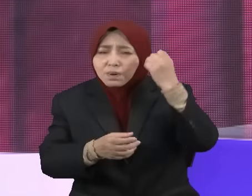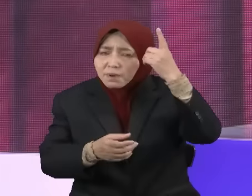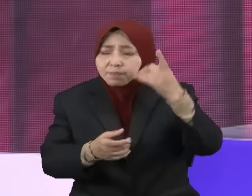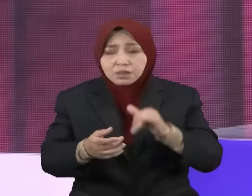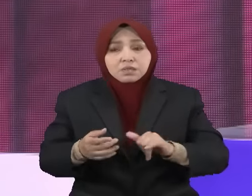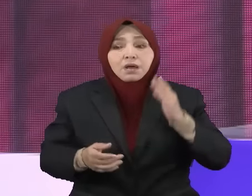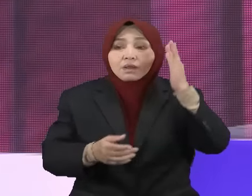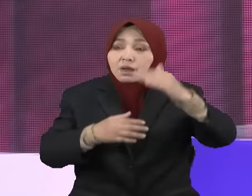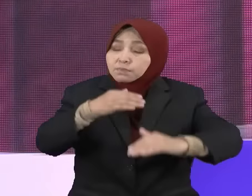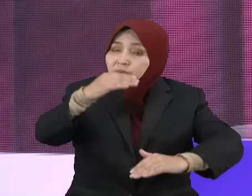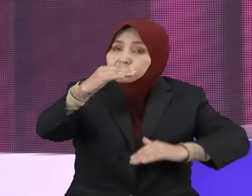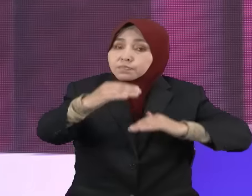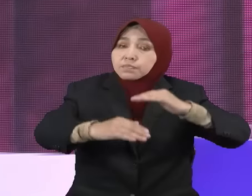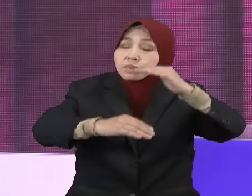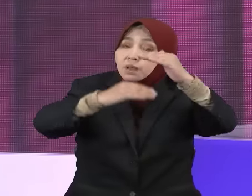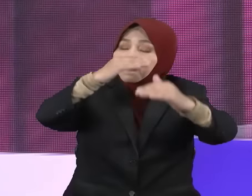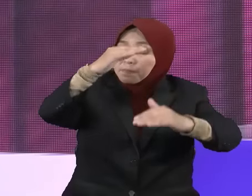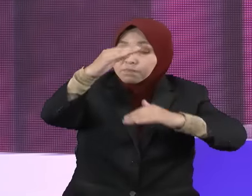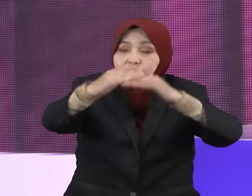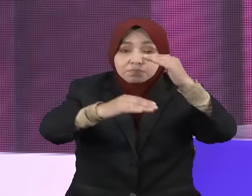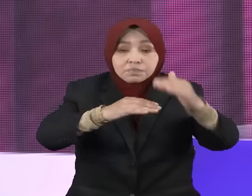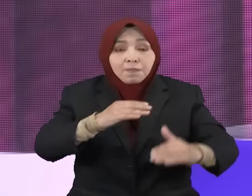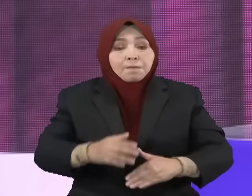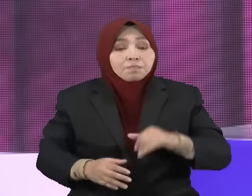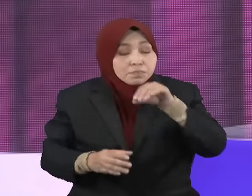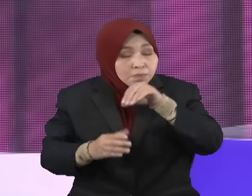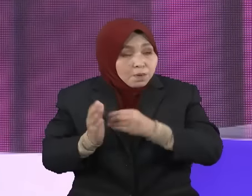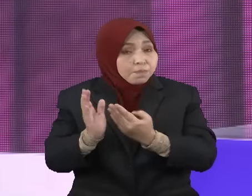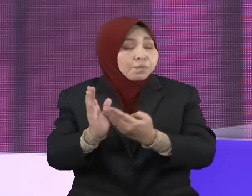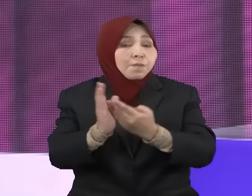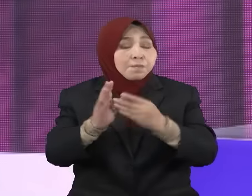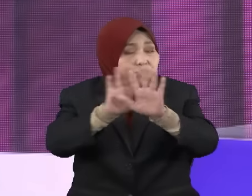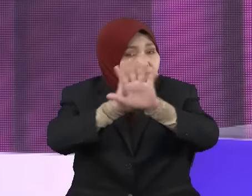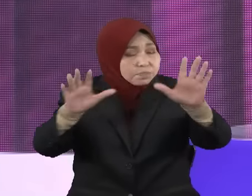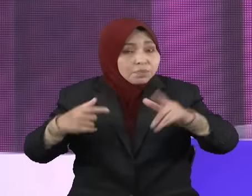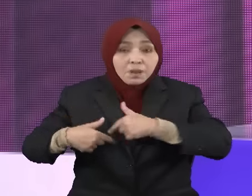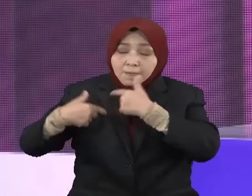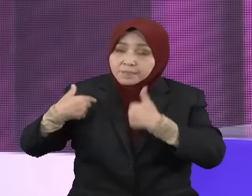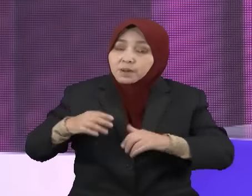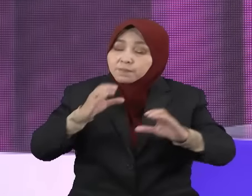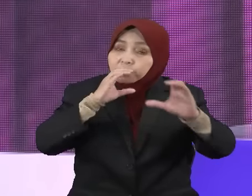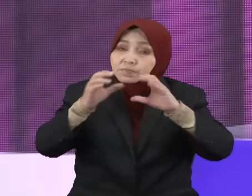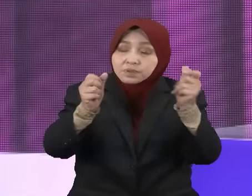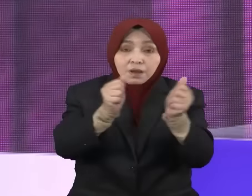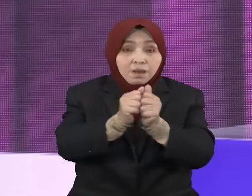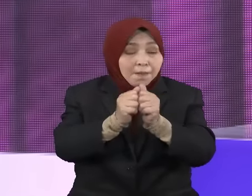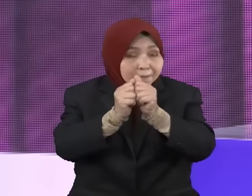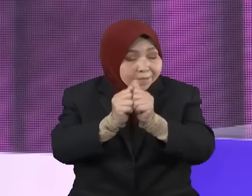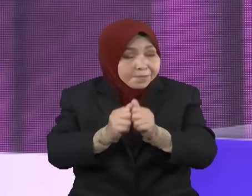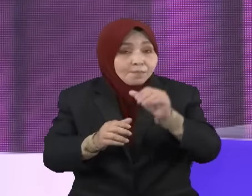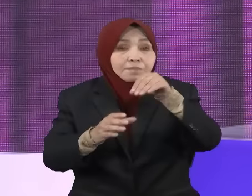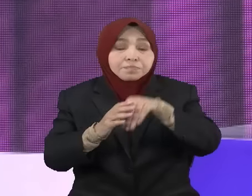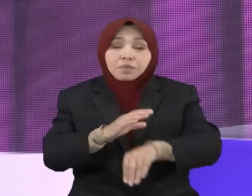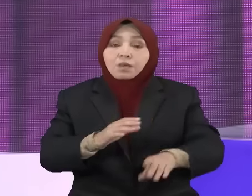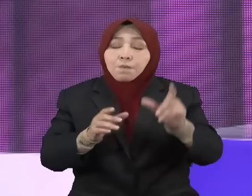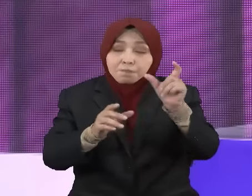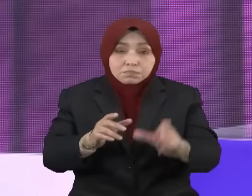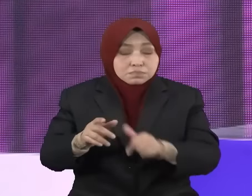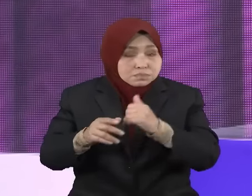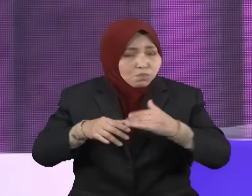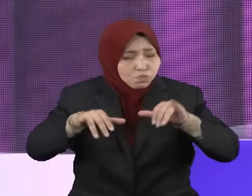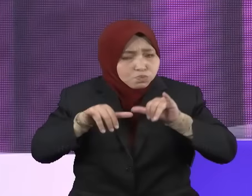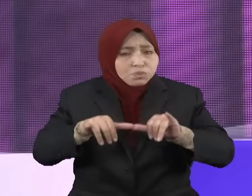akan membina hujah al-balighah di dalam hati kita. Dan apabila kita bercakap dengan orang lain, hujah-hujah yang disampaikan itu adalah